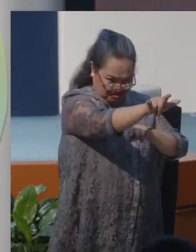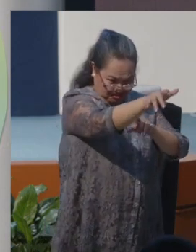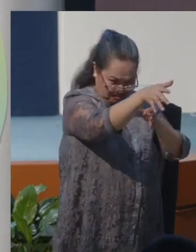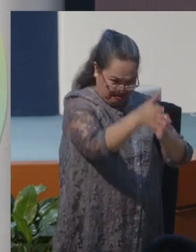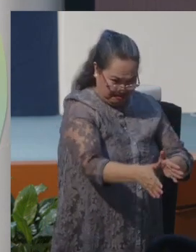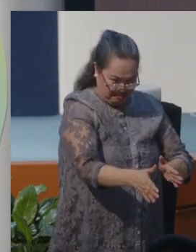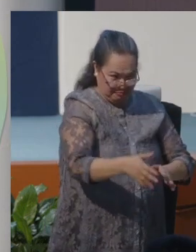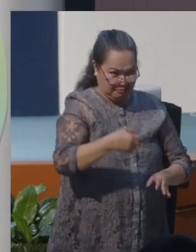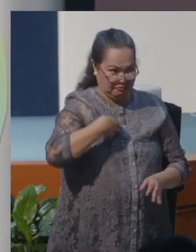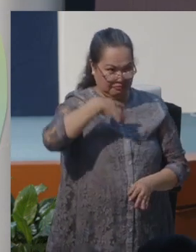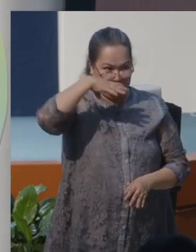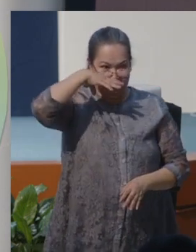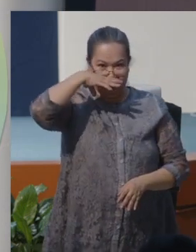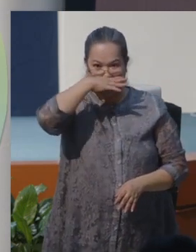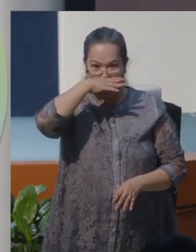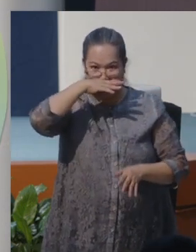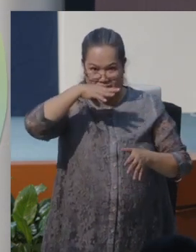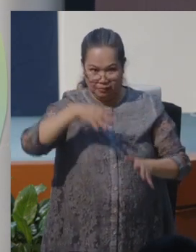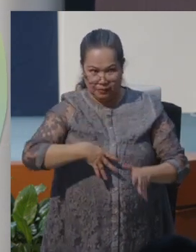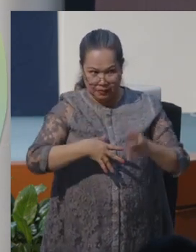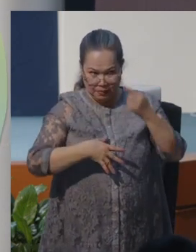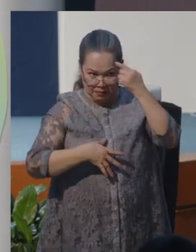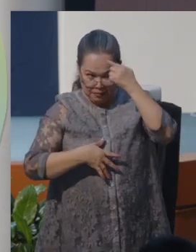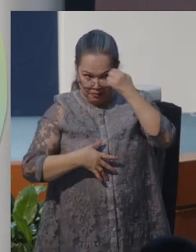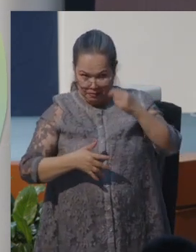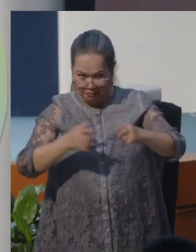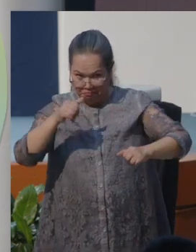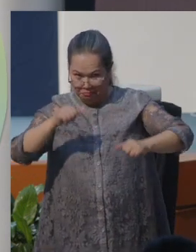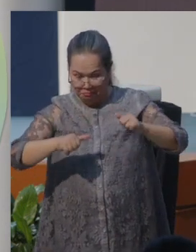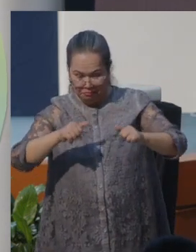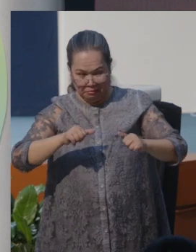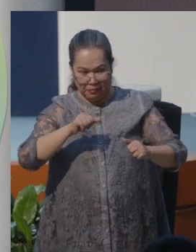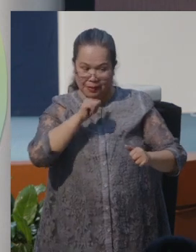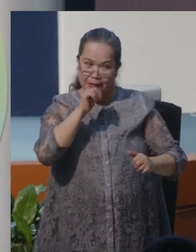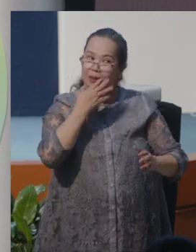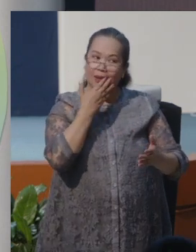mga denier, mga skeptic, mga doubter,